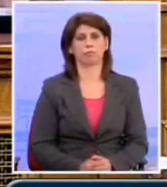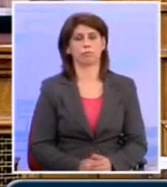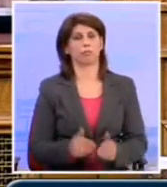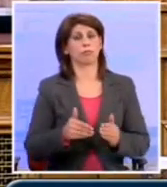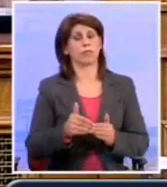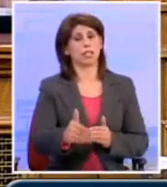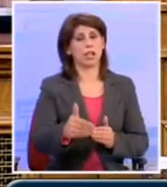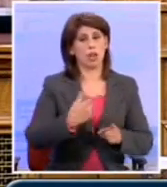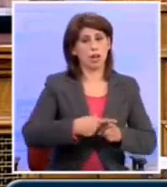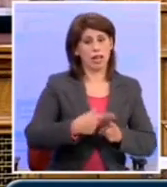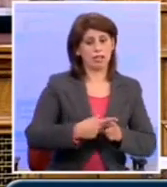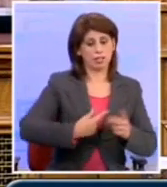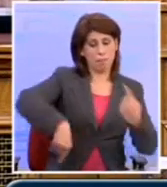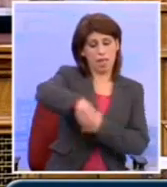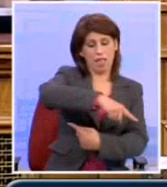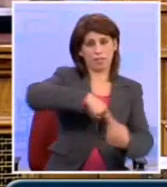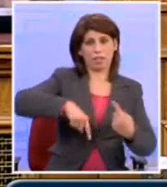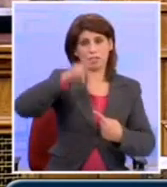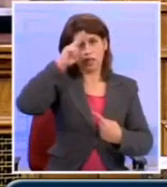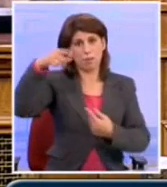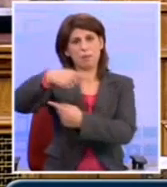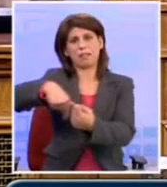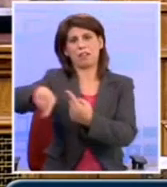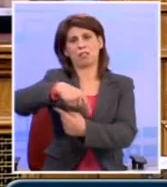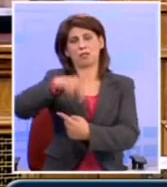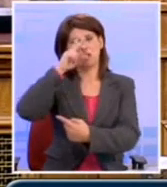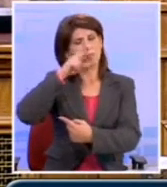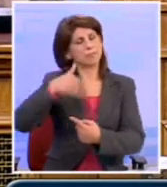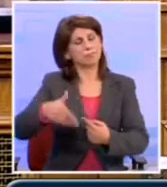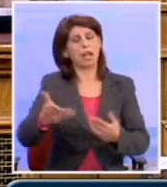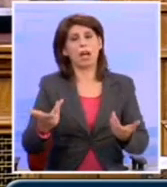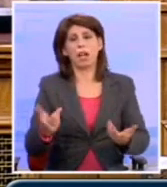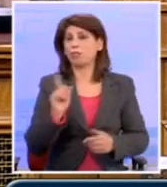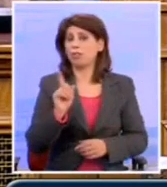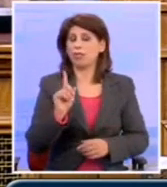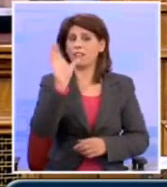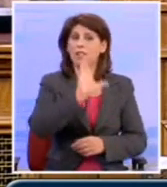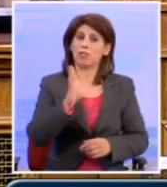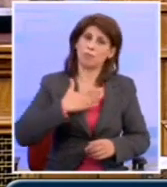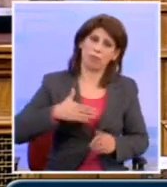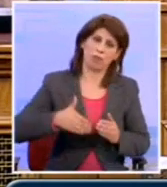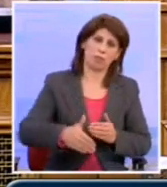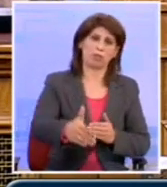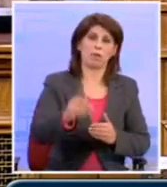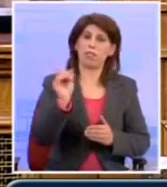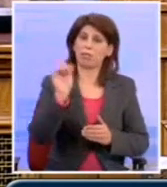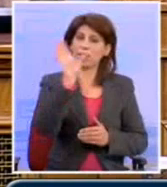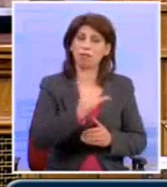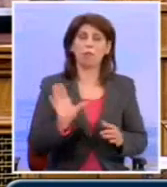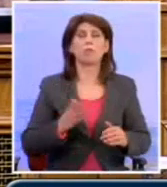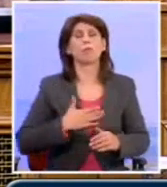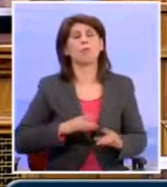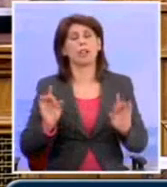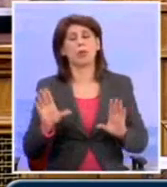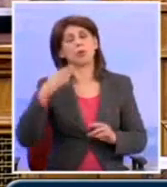Έλληνες θα στραφούν εναντίον των Ελλήνων και οι Γερμανοί εναντίον των Γερμανών. Αυτό δεν ήταν η Ευρώπη που θέλαμε. Δεν είναι η Ευρώπη που ήθελε κανένας.